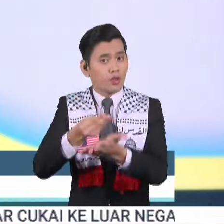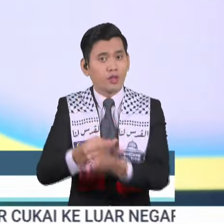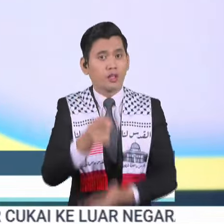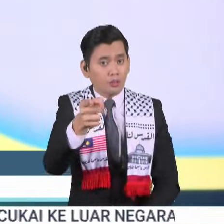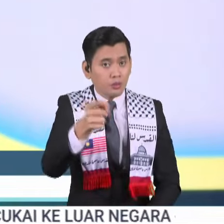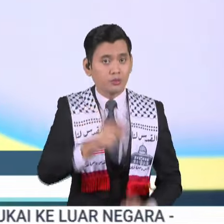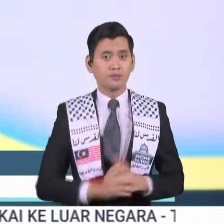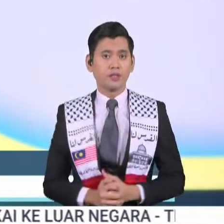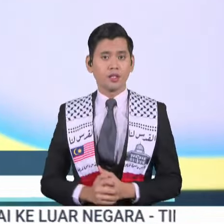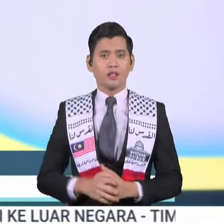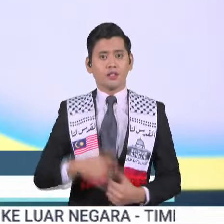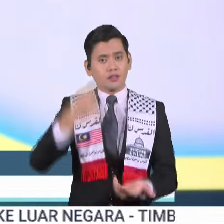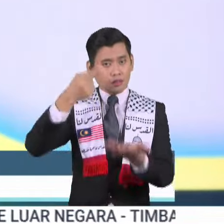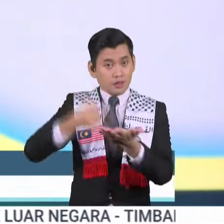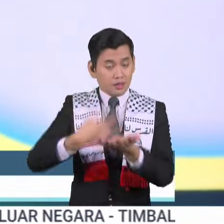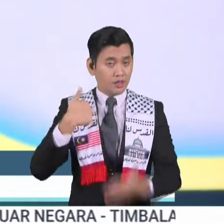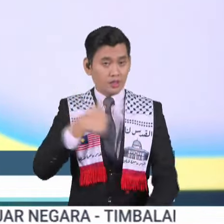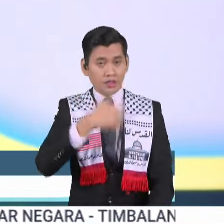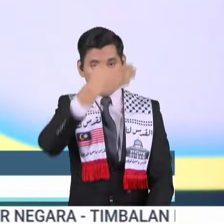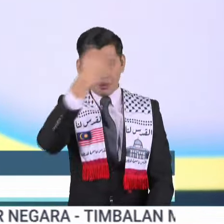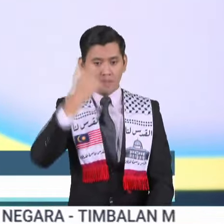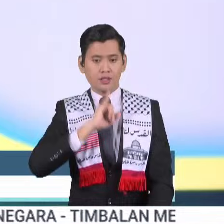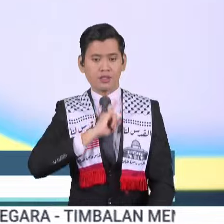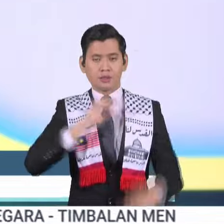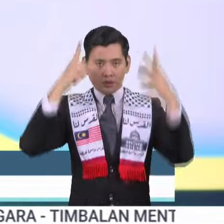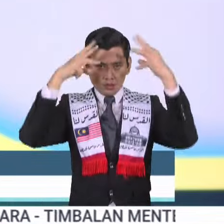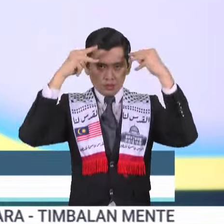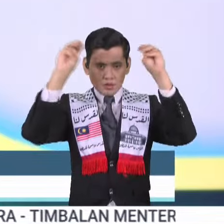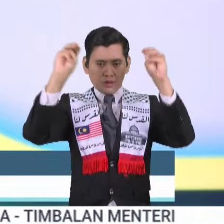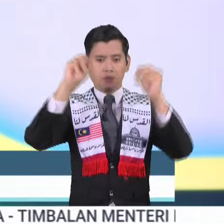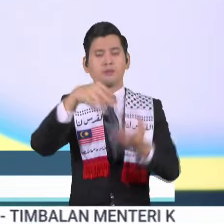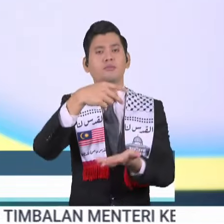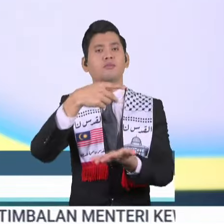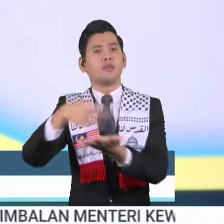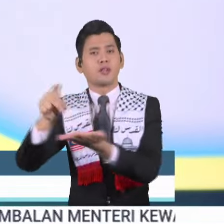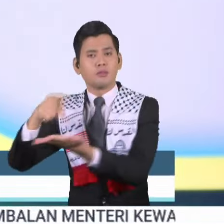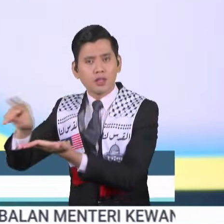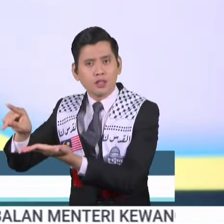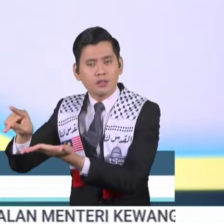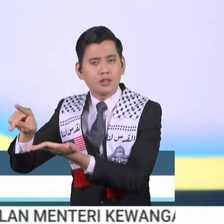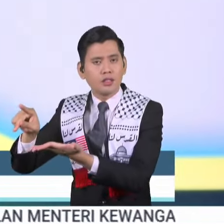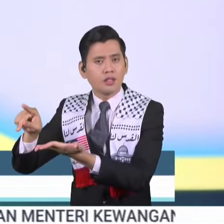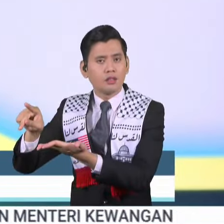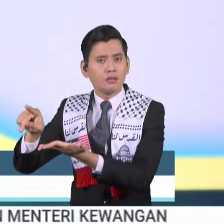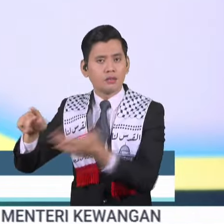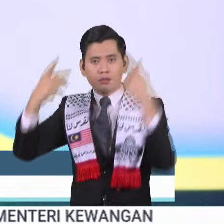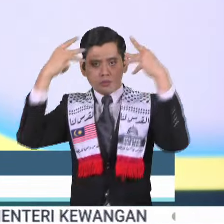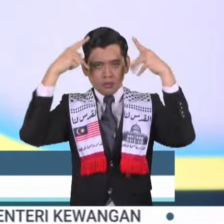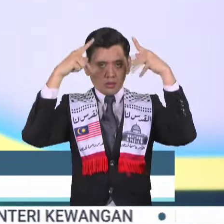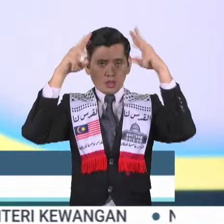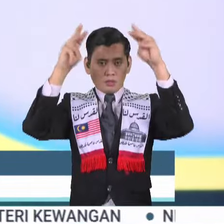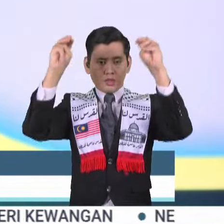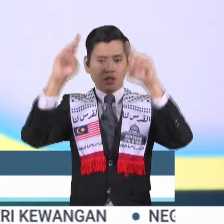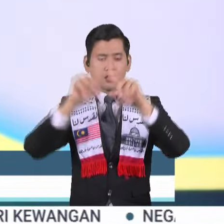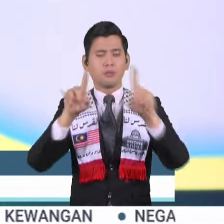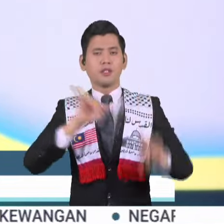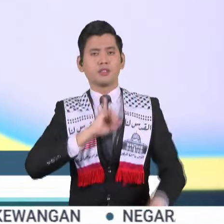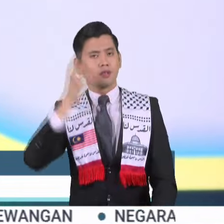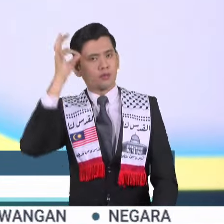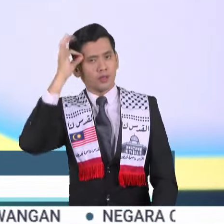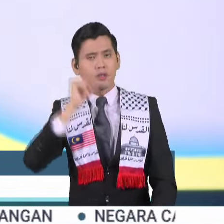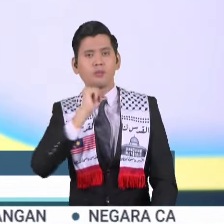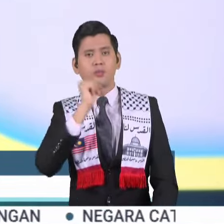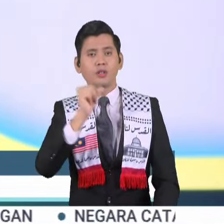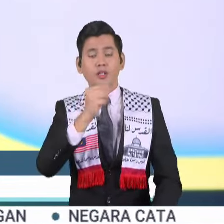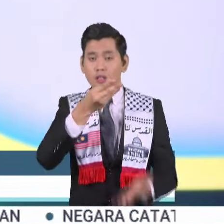ingatkan betul. Kadang-kadang kita lupa. Saya Perdana Menteri, saya belanja buat apa salah? Perdana Menteri. Tapi saya fikir bukan wang